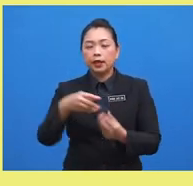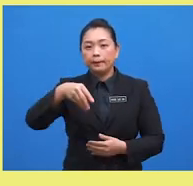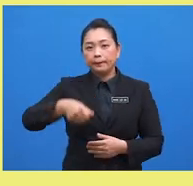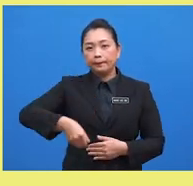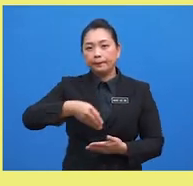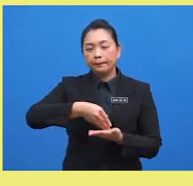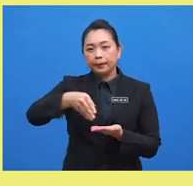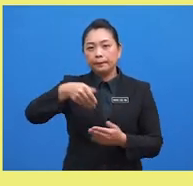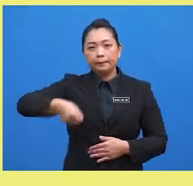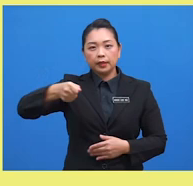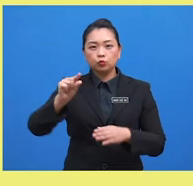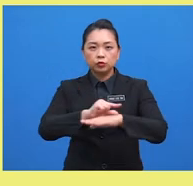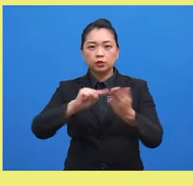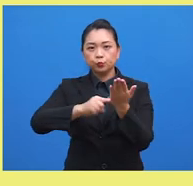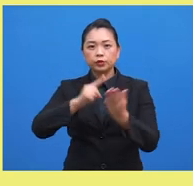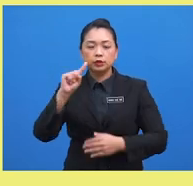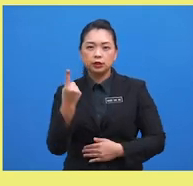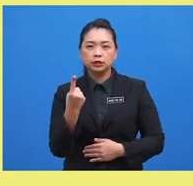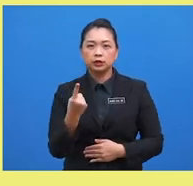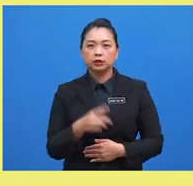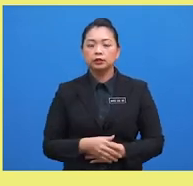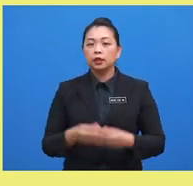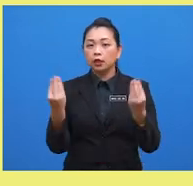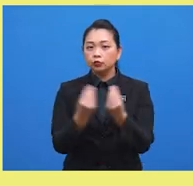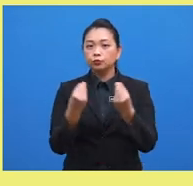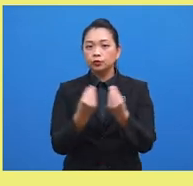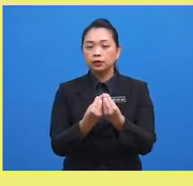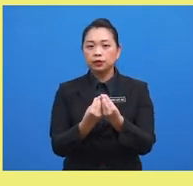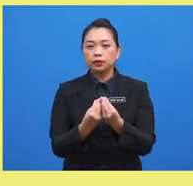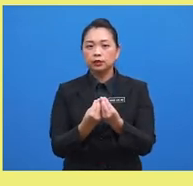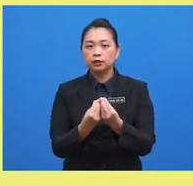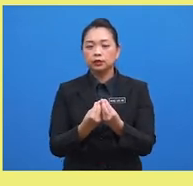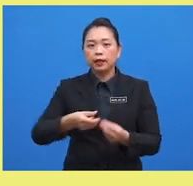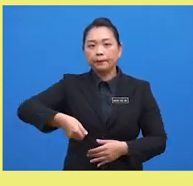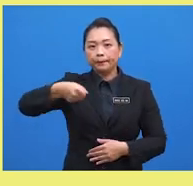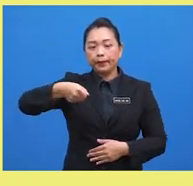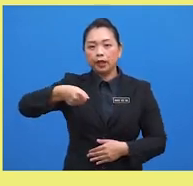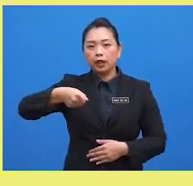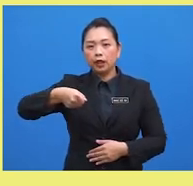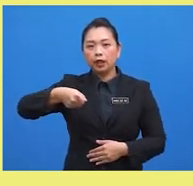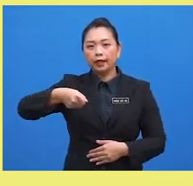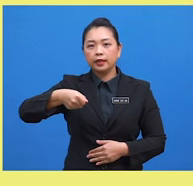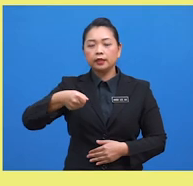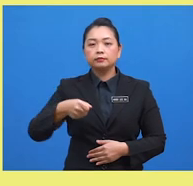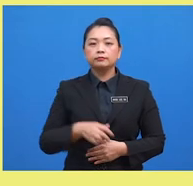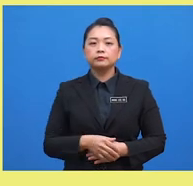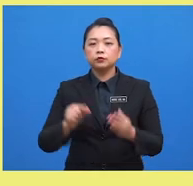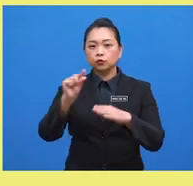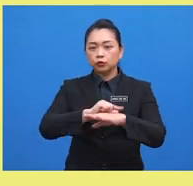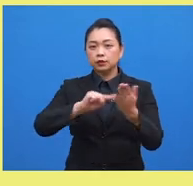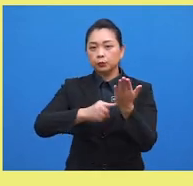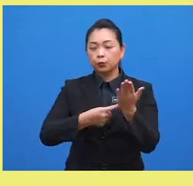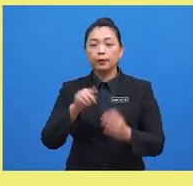guna semula sahaja. Jumlah orang beli beg guna semula ialah